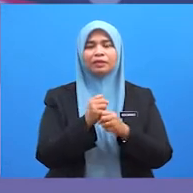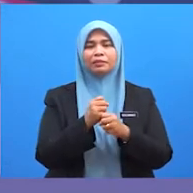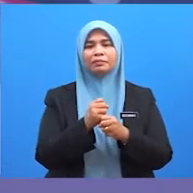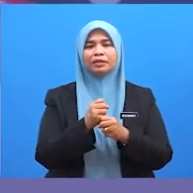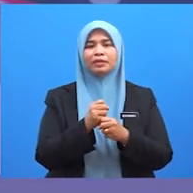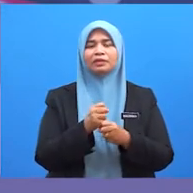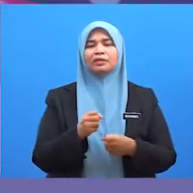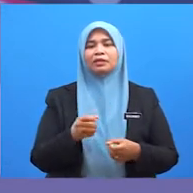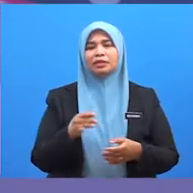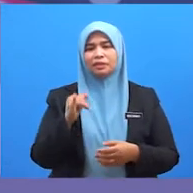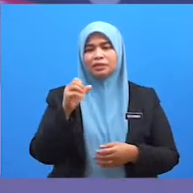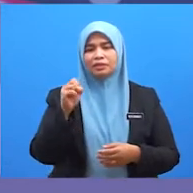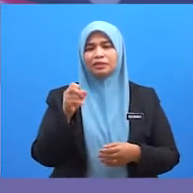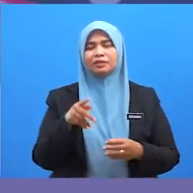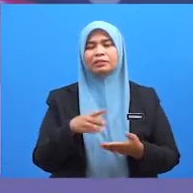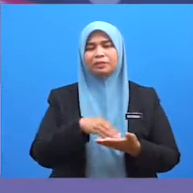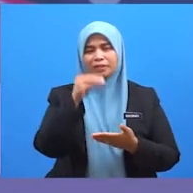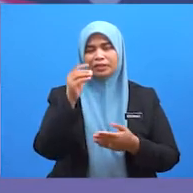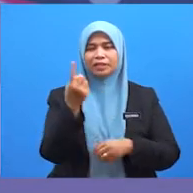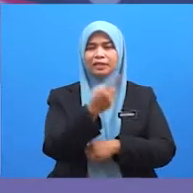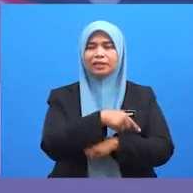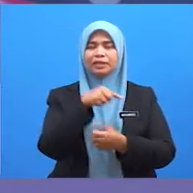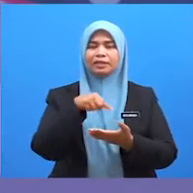menguasai kandungan pembelajaran hari ini.